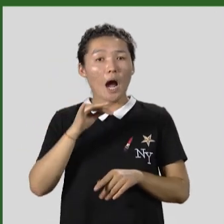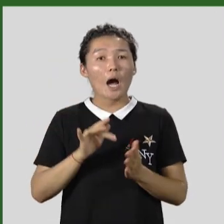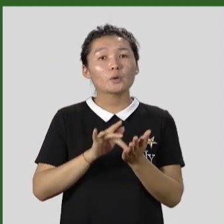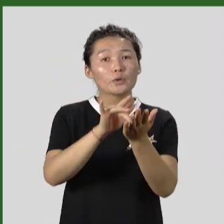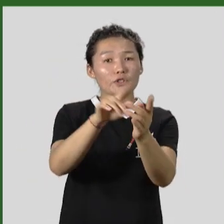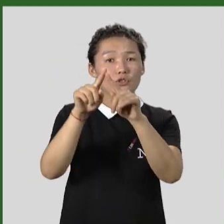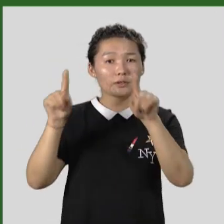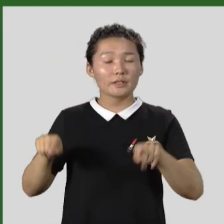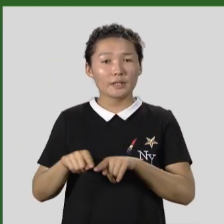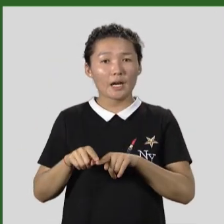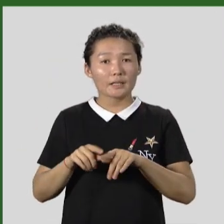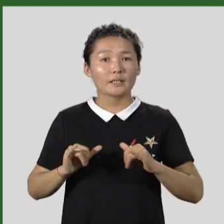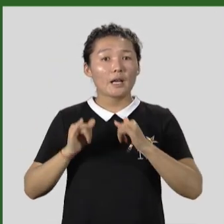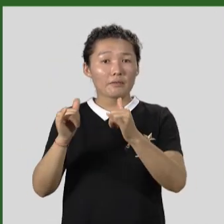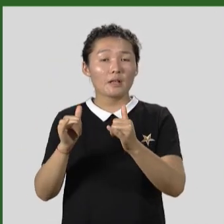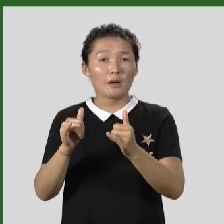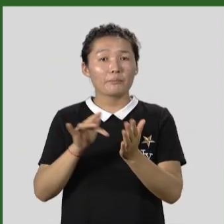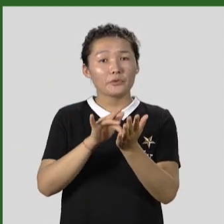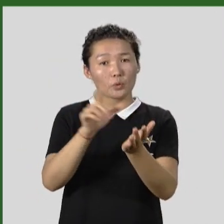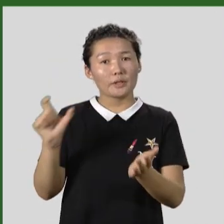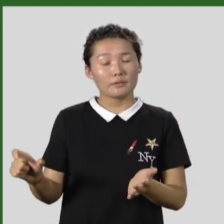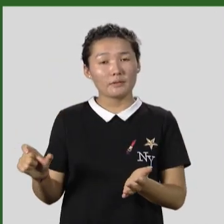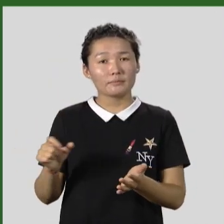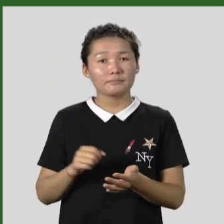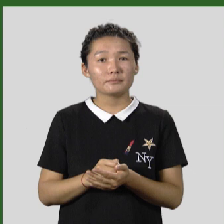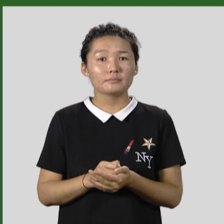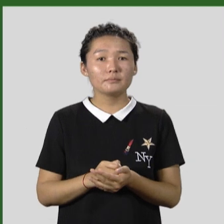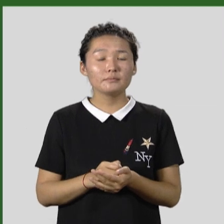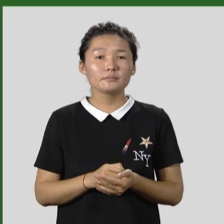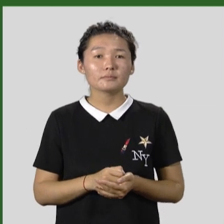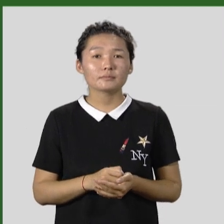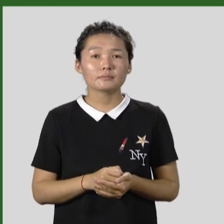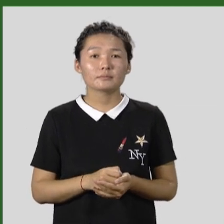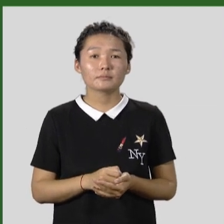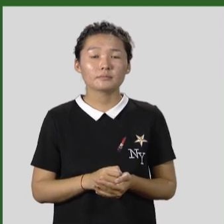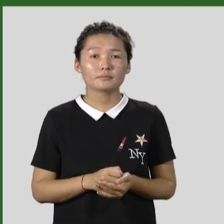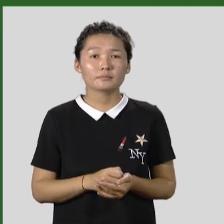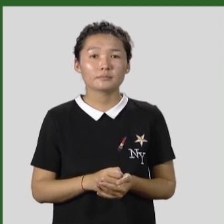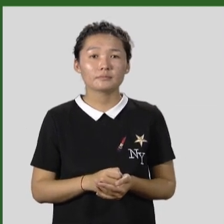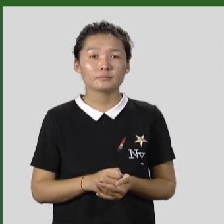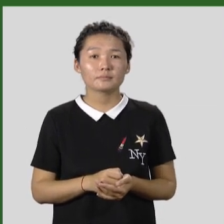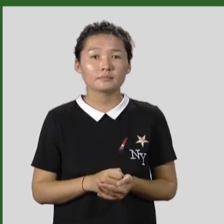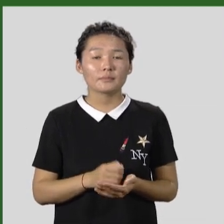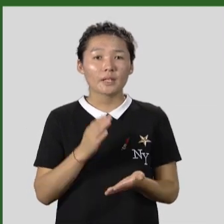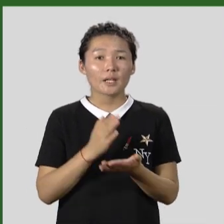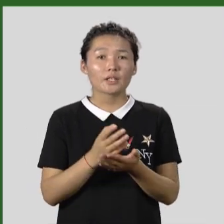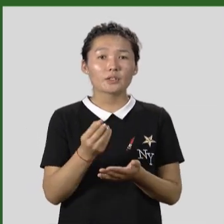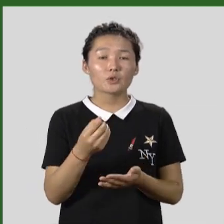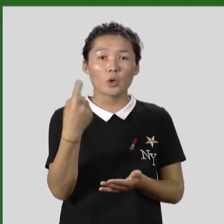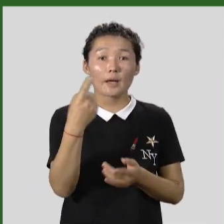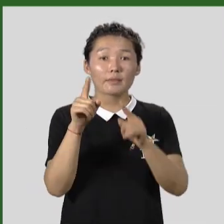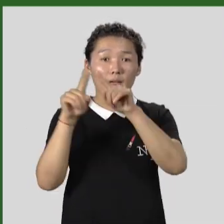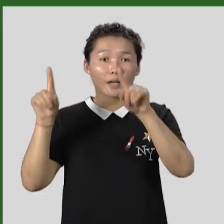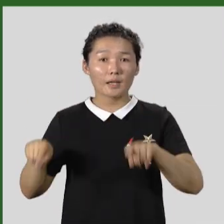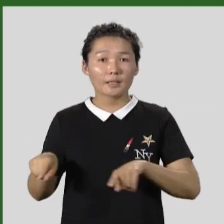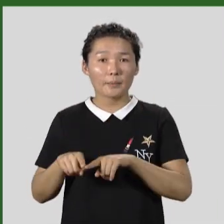которые оказались в незнакомых городах или жителям самих этих городов. Есть еще одна